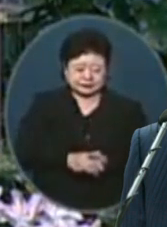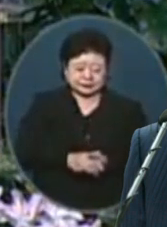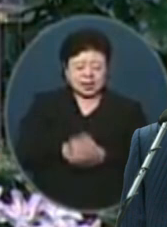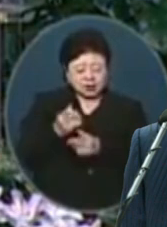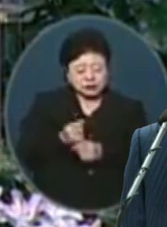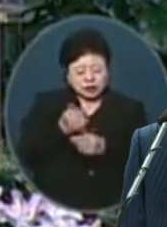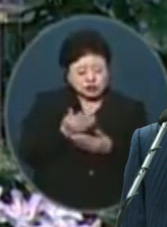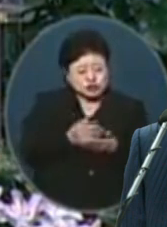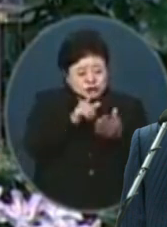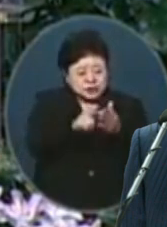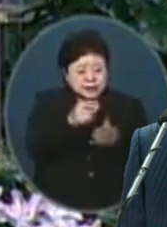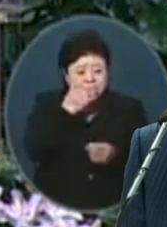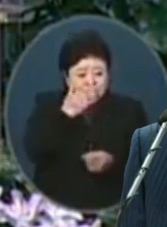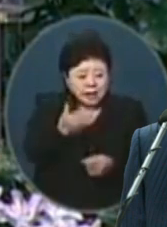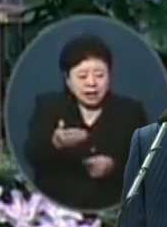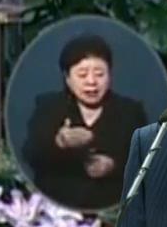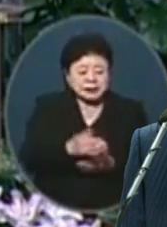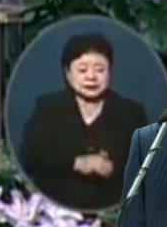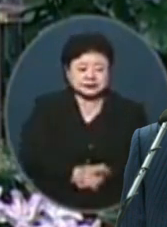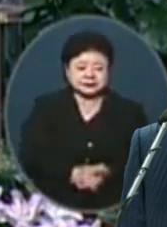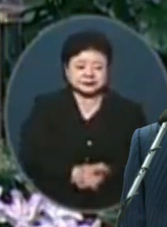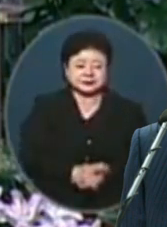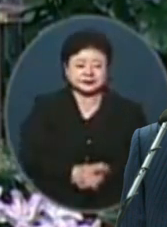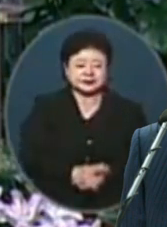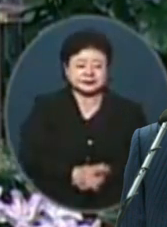붙들어 주실 때 가능한 일입니다.